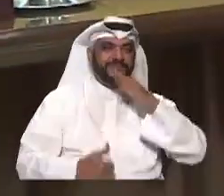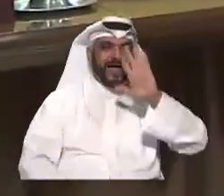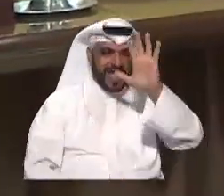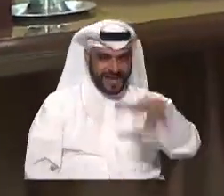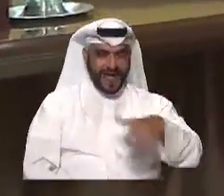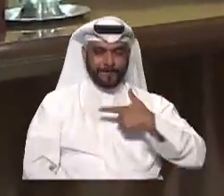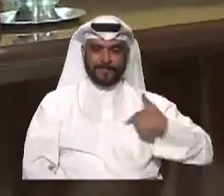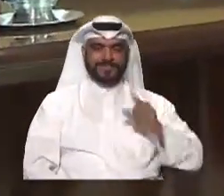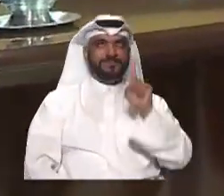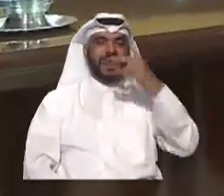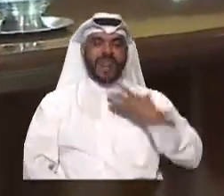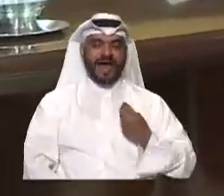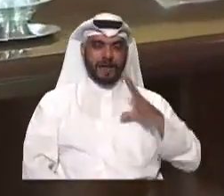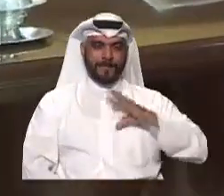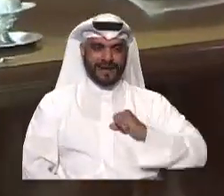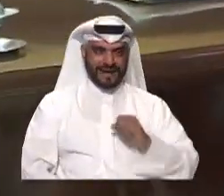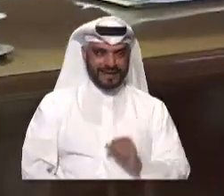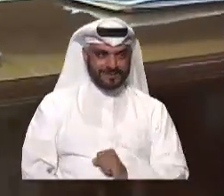بسم الله الرحمن الرحيم،